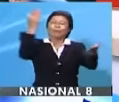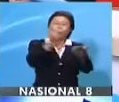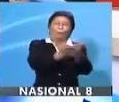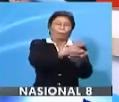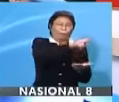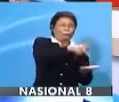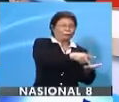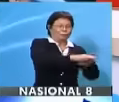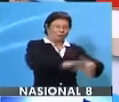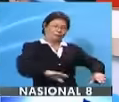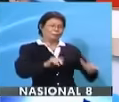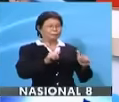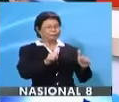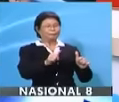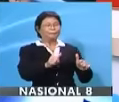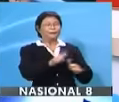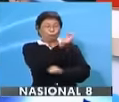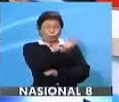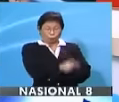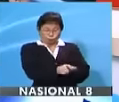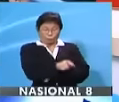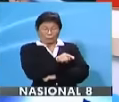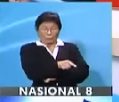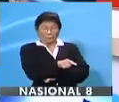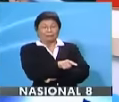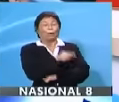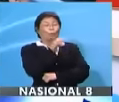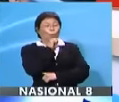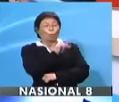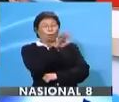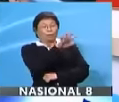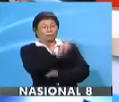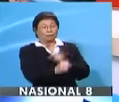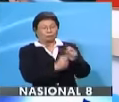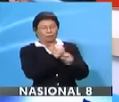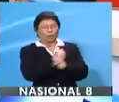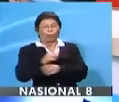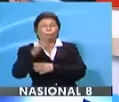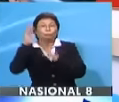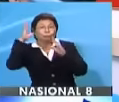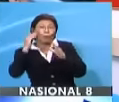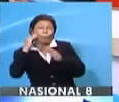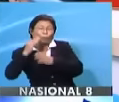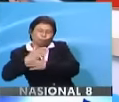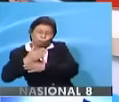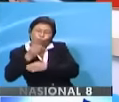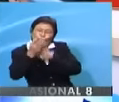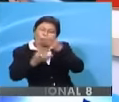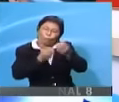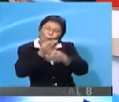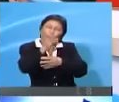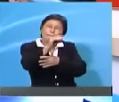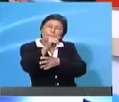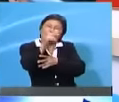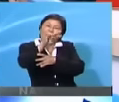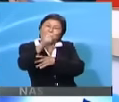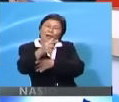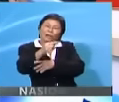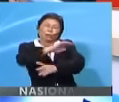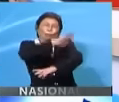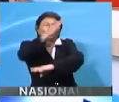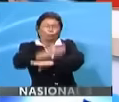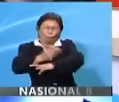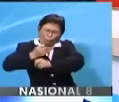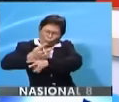mencari dan menyelamat SAR. Salah seorang pendaki Koh Mei Fong berusia 50 tahun berkongsi pengalaman usaha Malim Gunung yang bertungkus